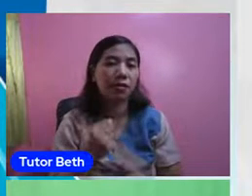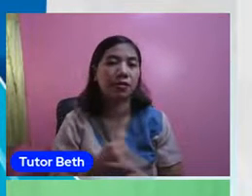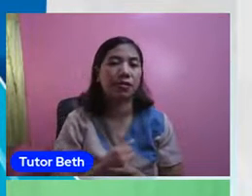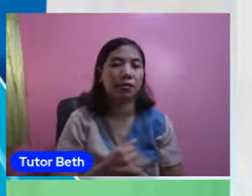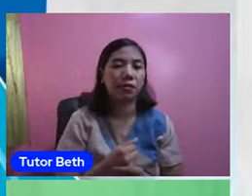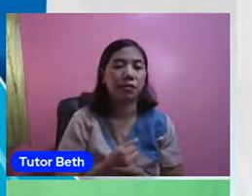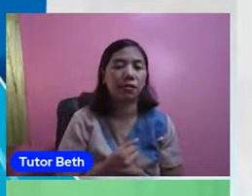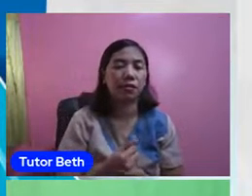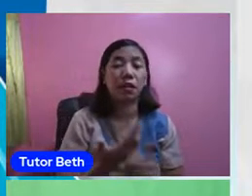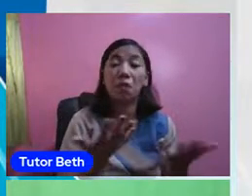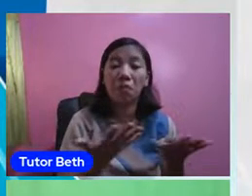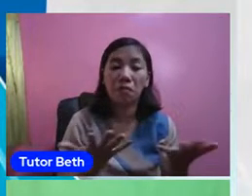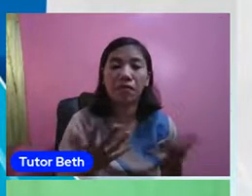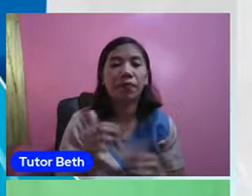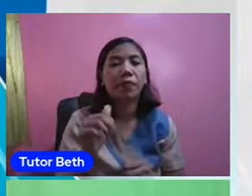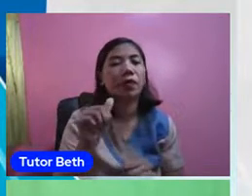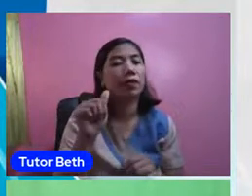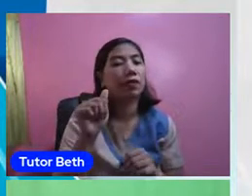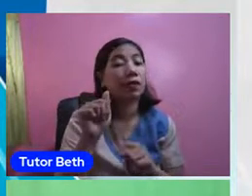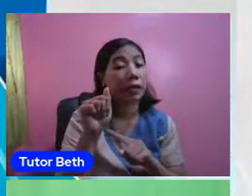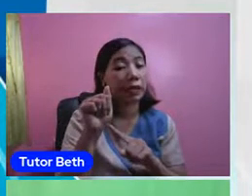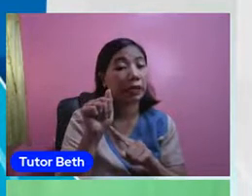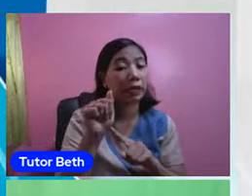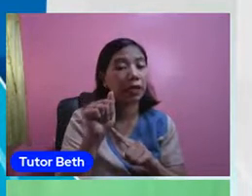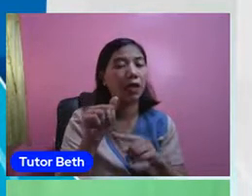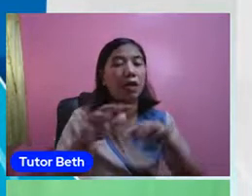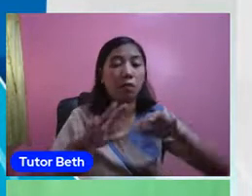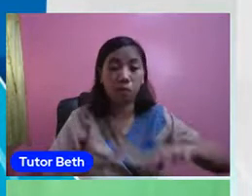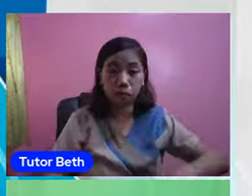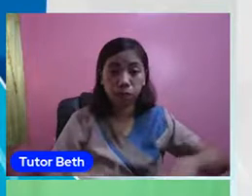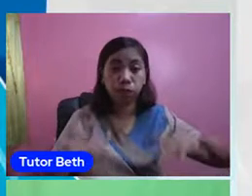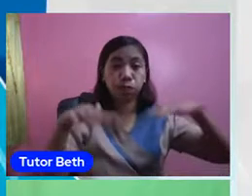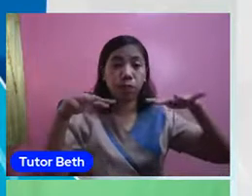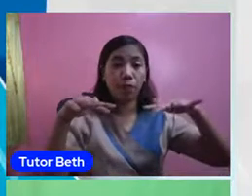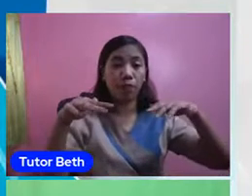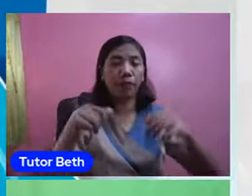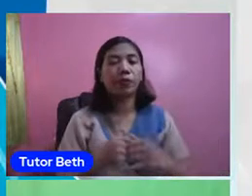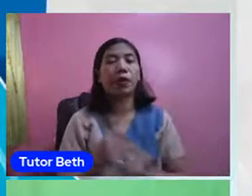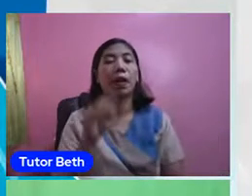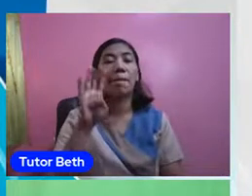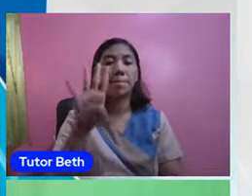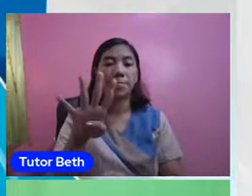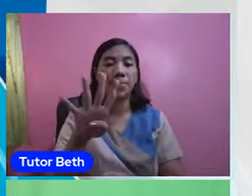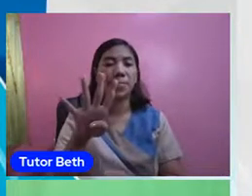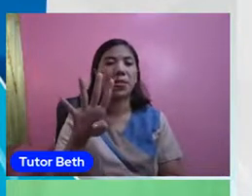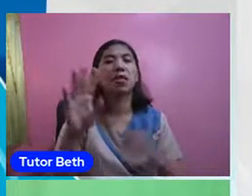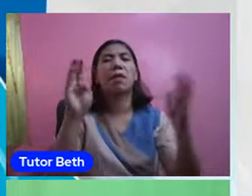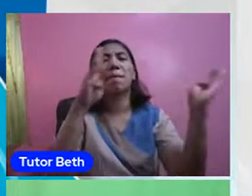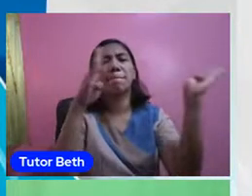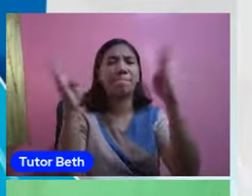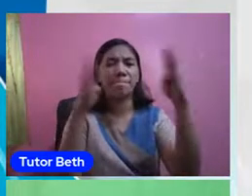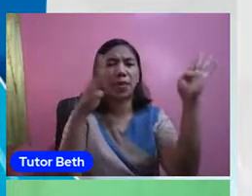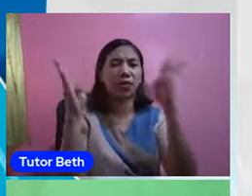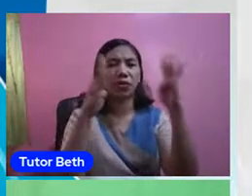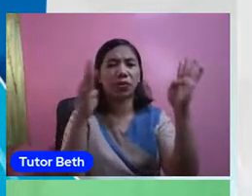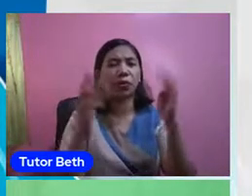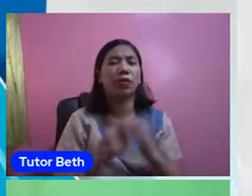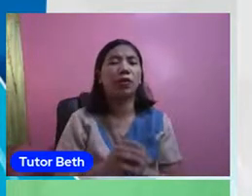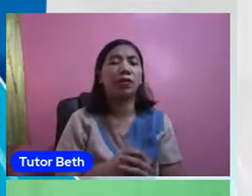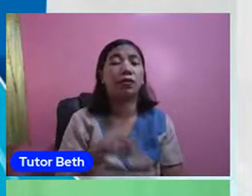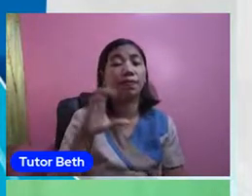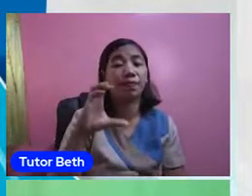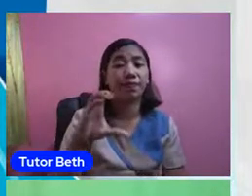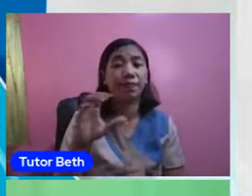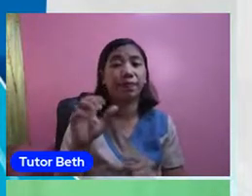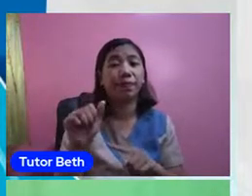Or A, Baha? Letter B, Bagyong? O, letter